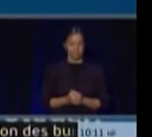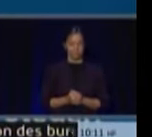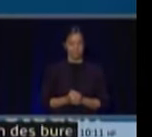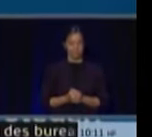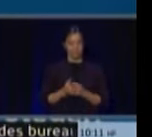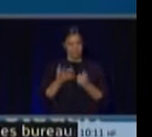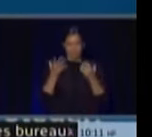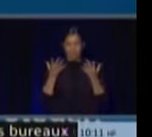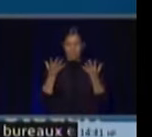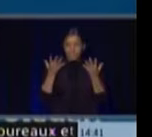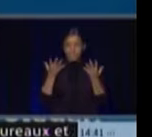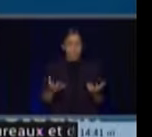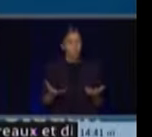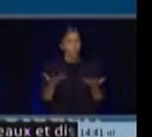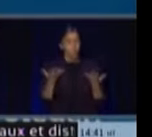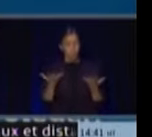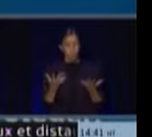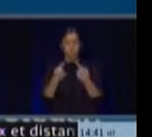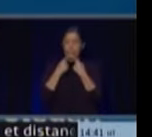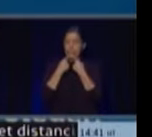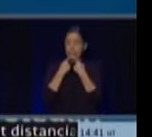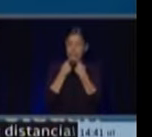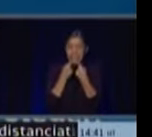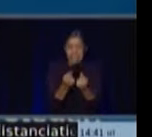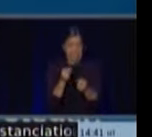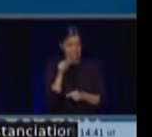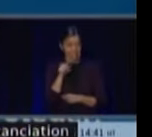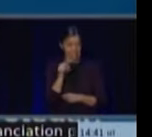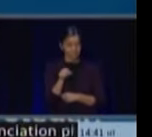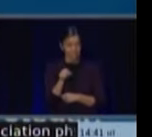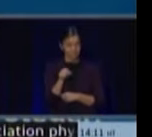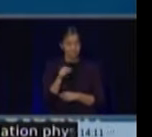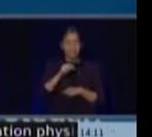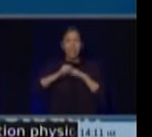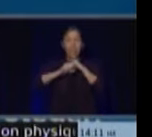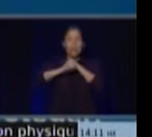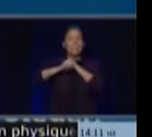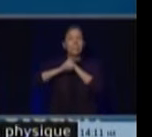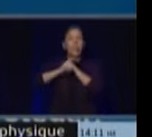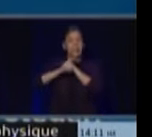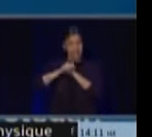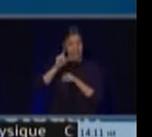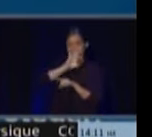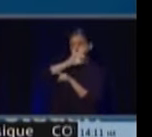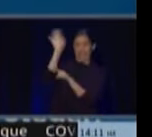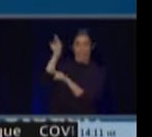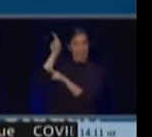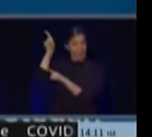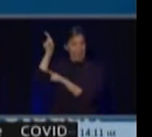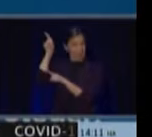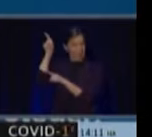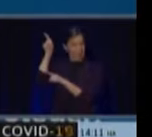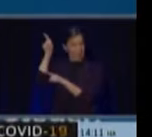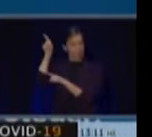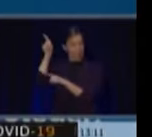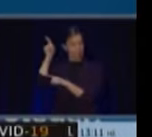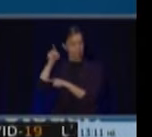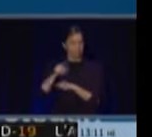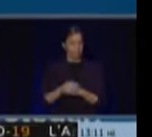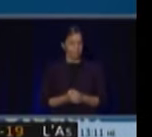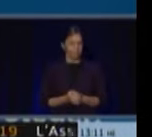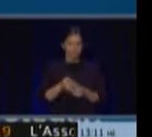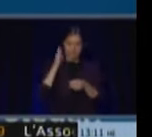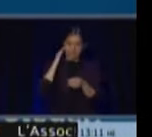Ça me permet de faire une parenthèse. On est en campagne électorale fédérale.